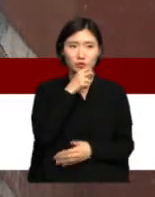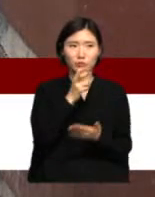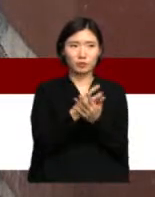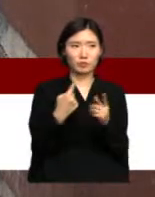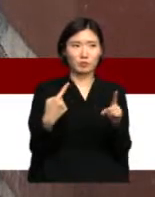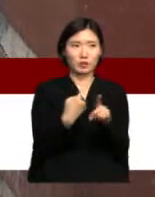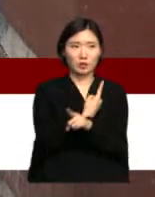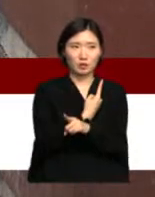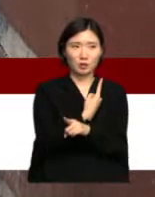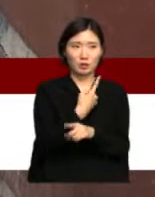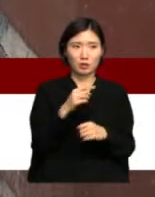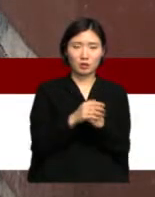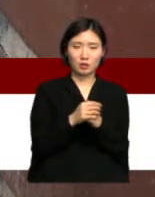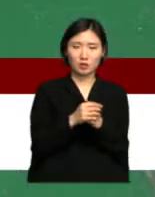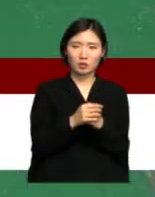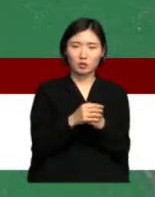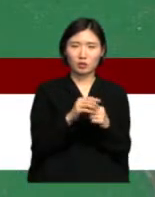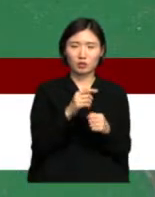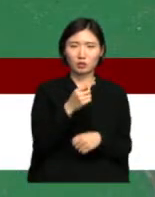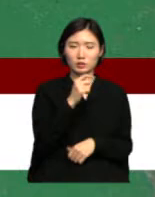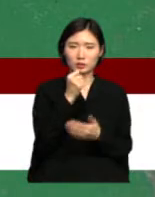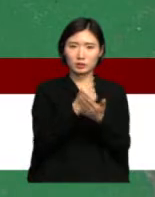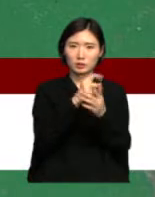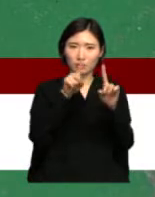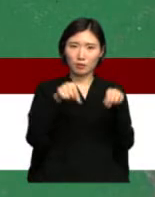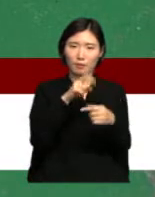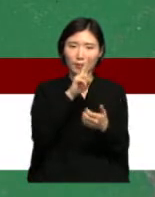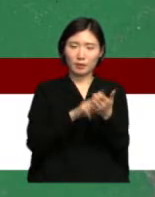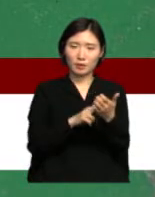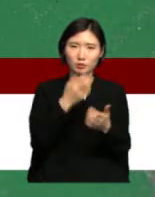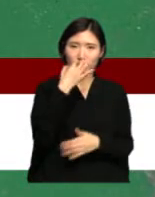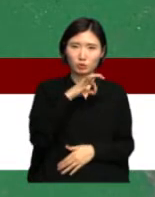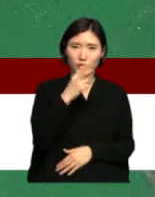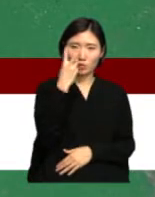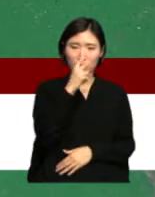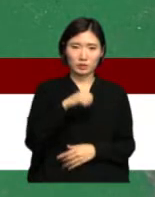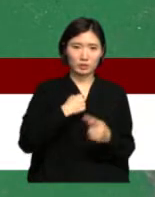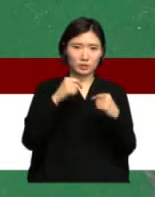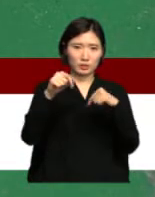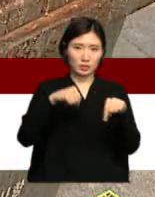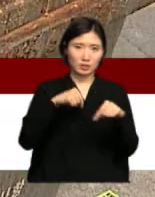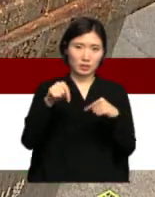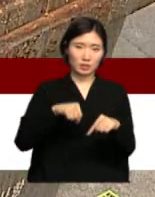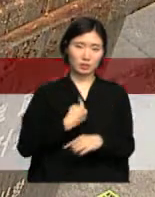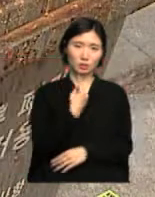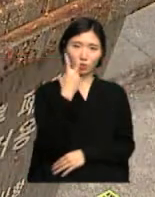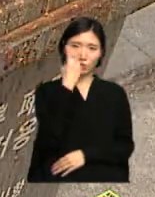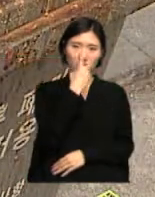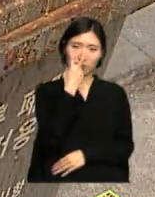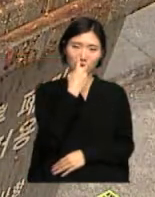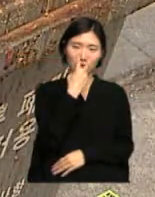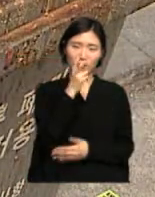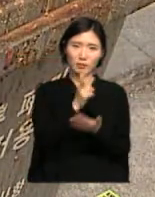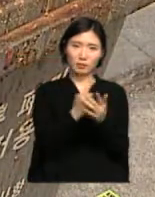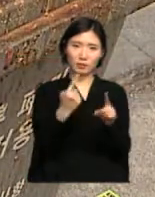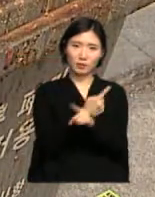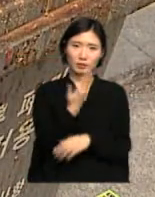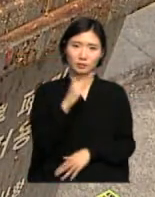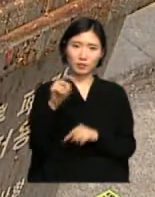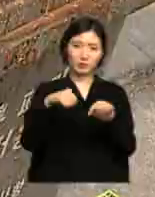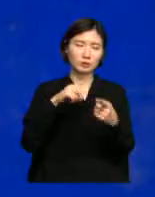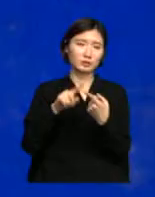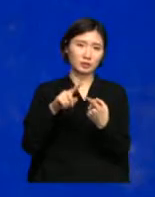있던 종량제와 납부필증 판매, 수수료 관리를 지자체가 관리하도록 한 겁니다. 제도는 바뀌었지만